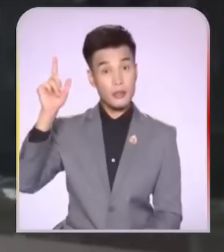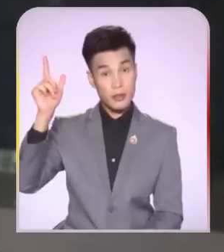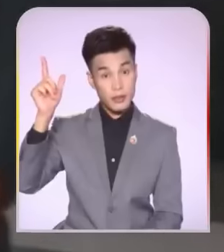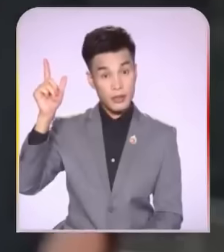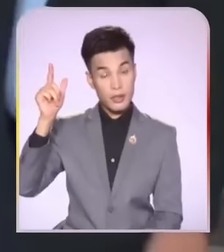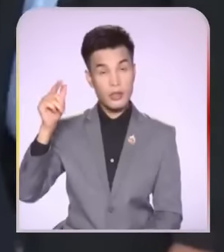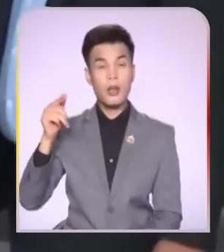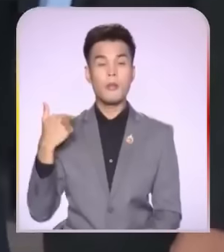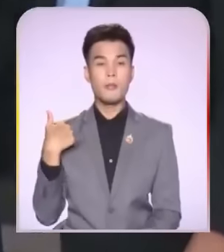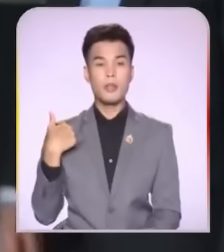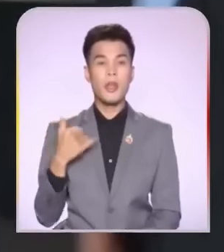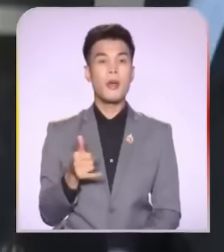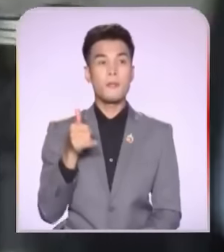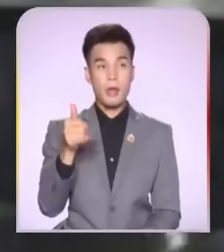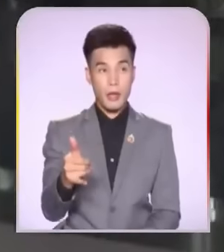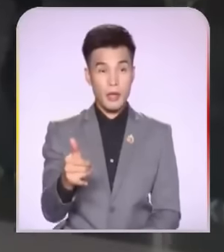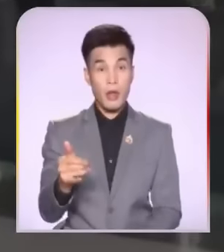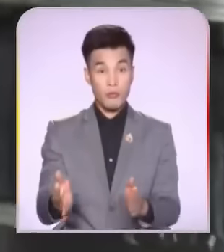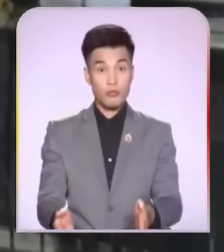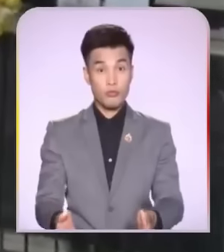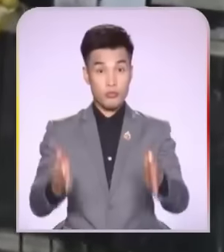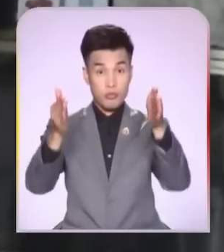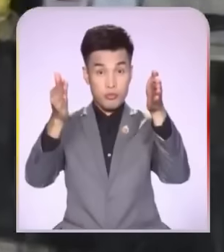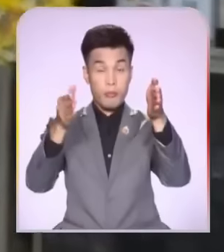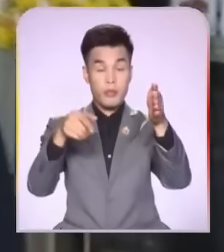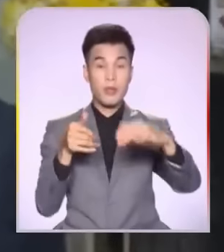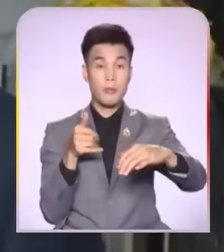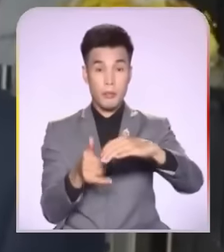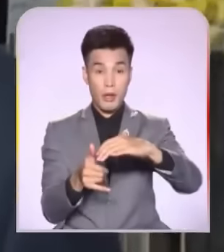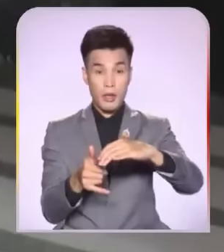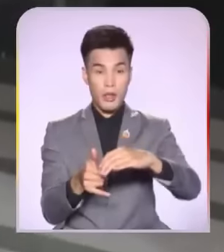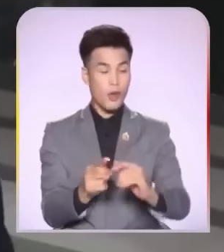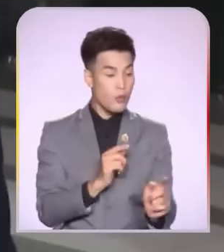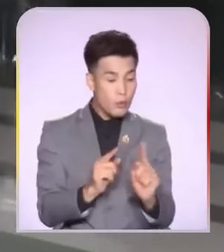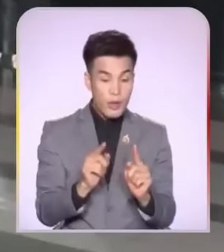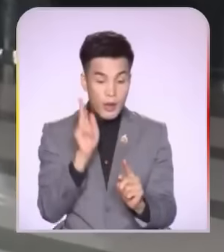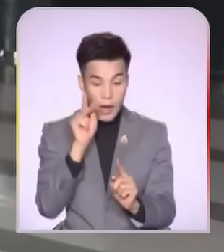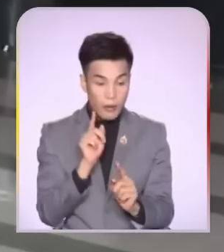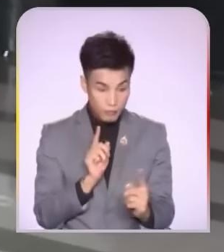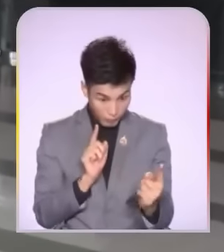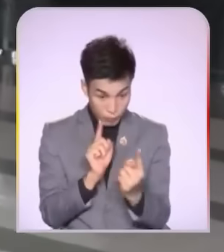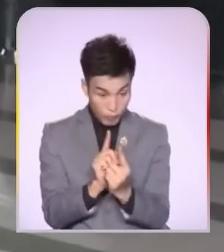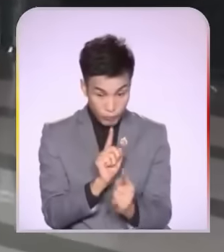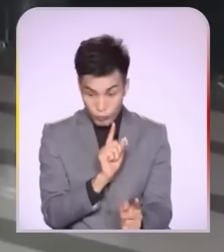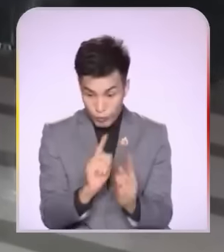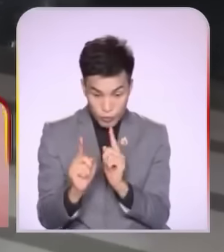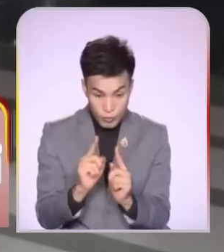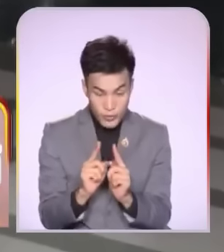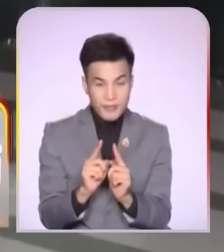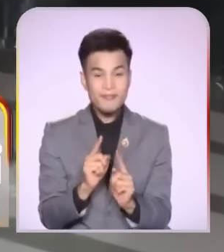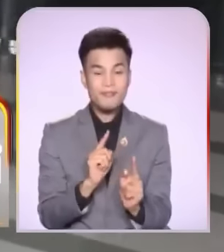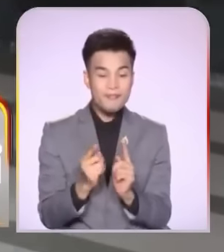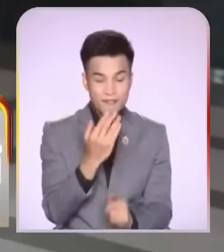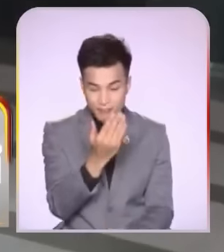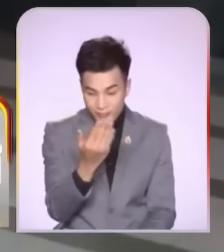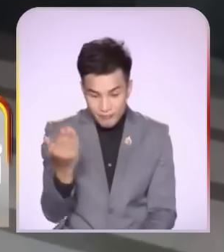ก็เดินทางไปที่อาคารชินวัตร3อย่างที่คุณจอยพูดไปนะครับโดยคุณทักษิณเดินเข้ามาทักทายสื่อมวลชนเองเลยน ะ ที่มารอติดตามทำข่าวนะครับ